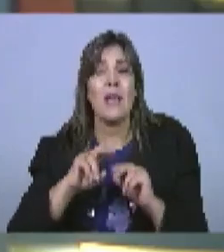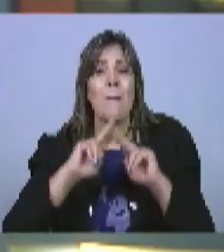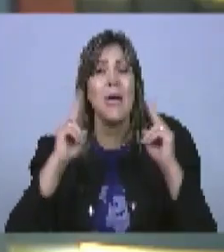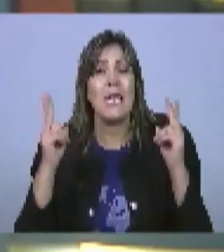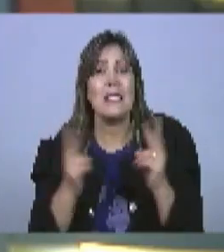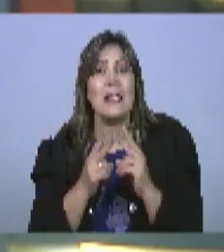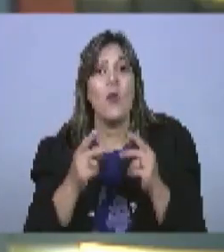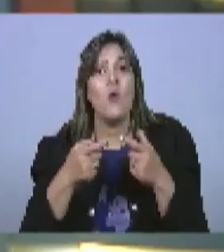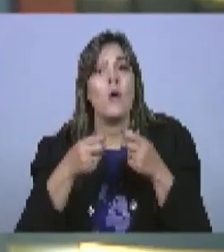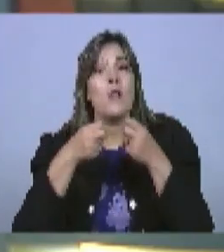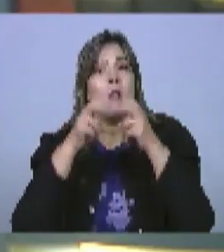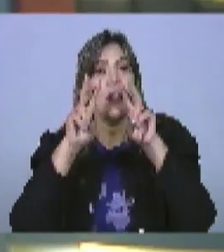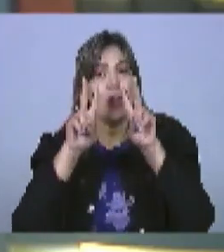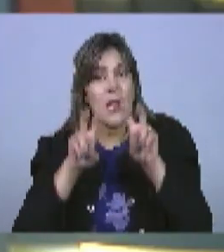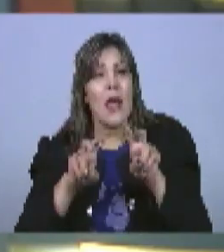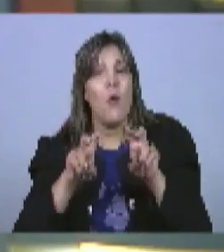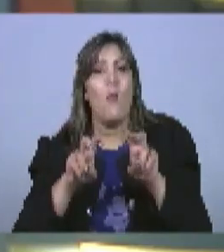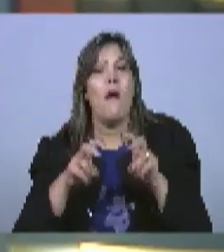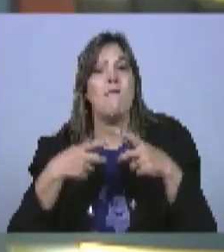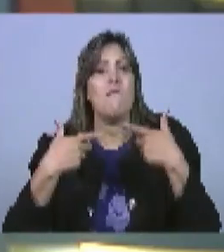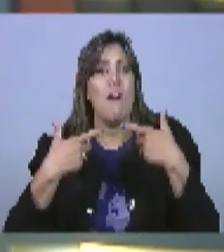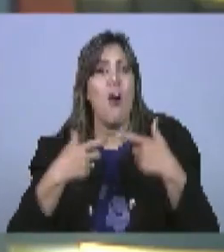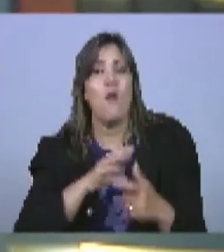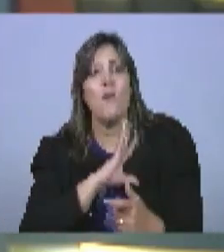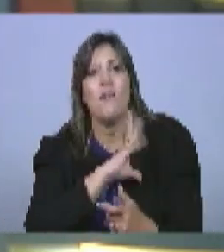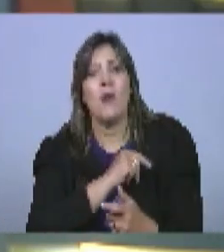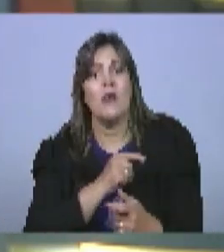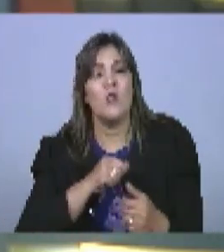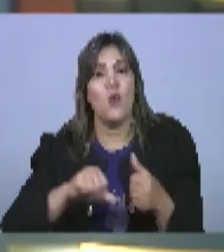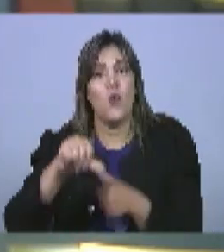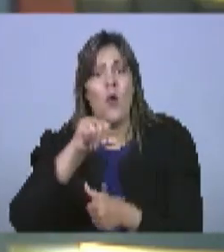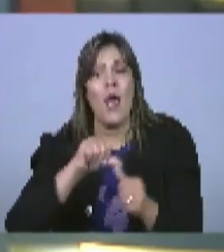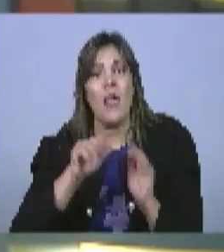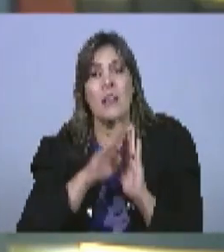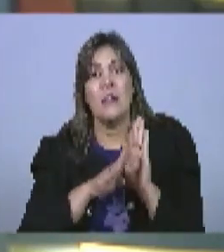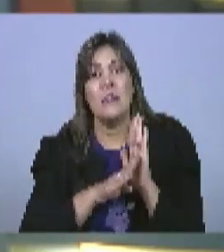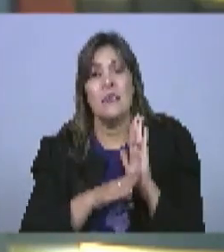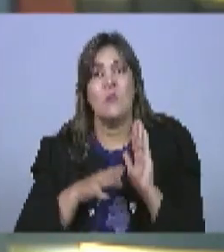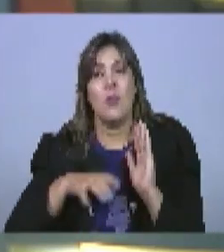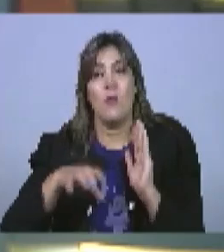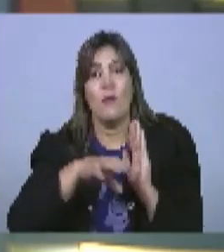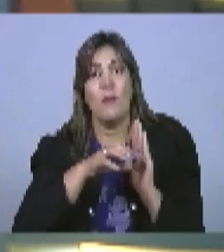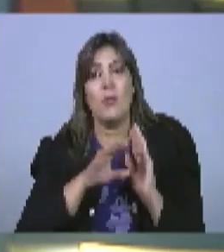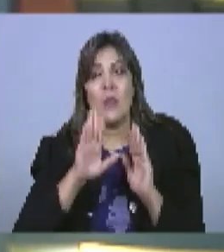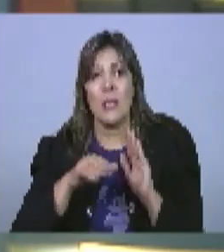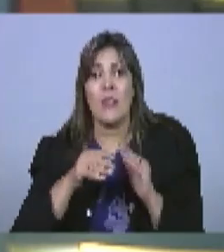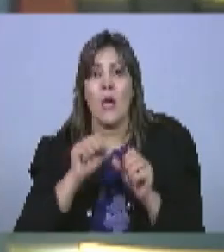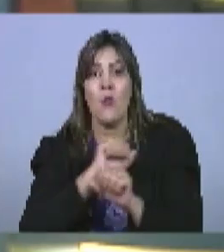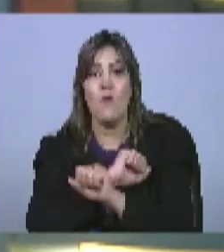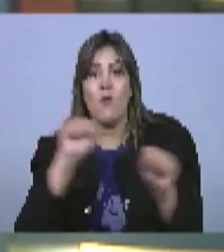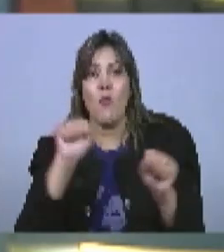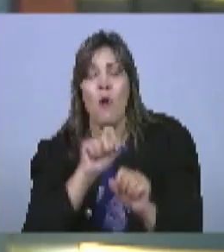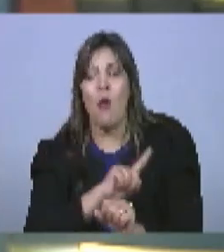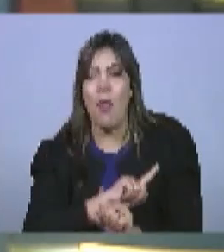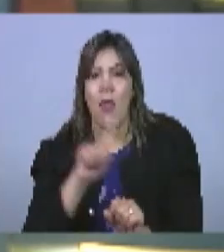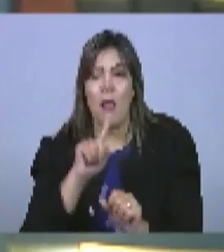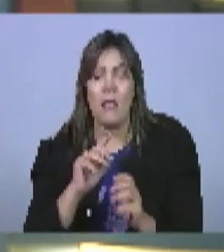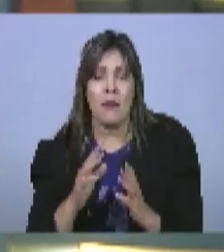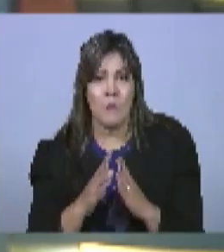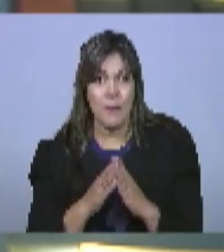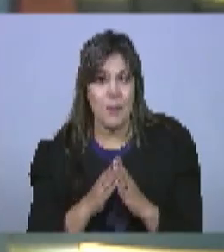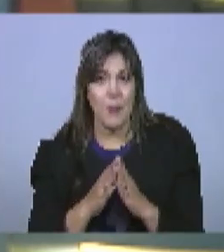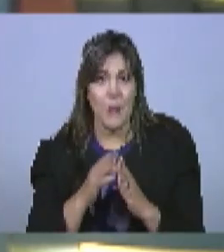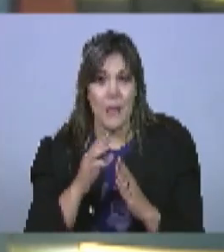لنا الحرب في غزه واعاده ترتيب الاوضاع في المنطقه على نحو لا يسمح بالانفجار طبعا